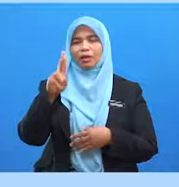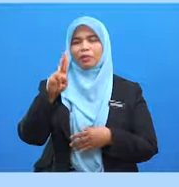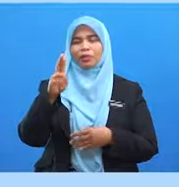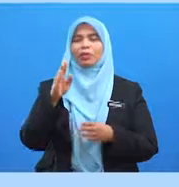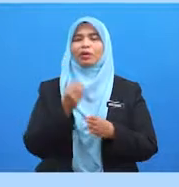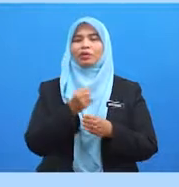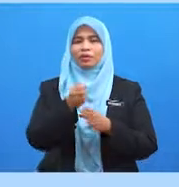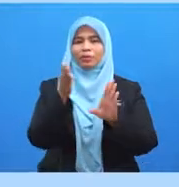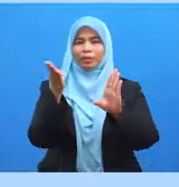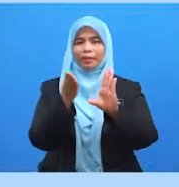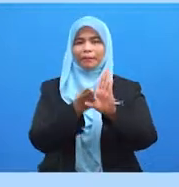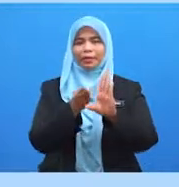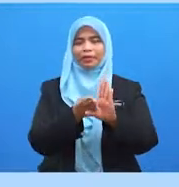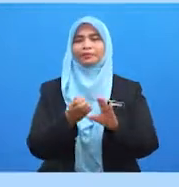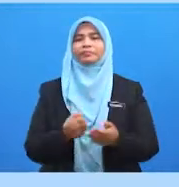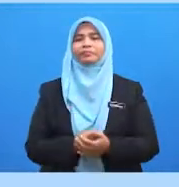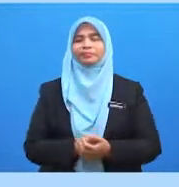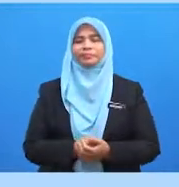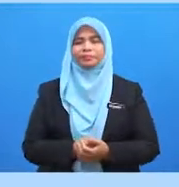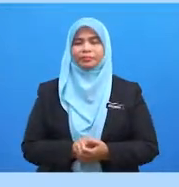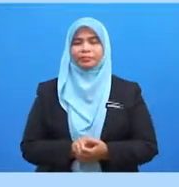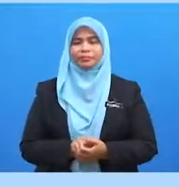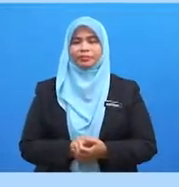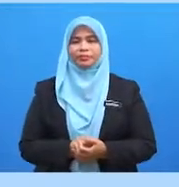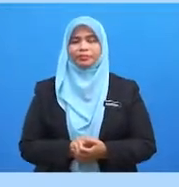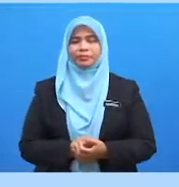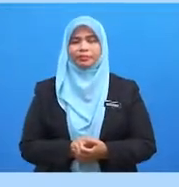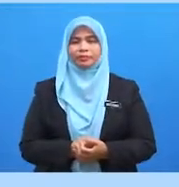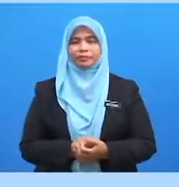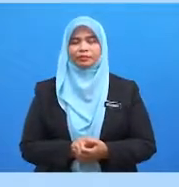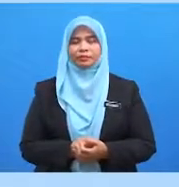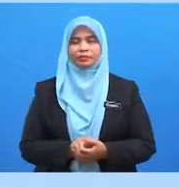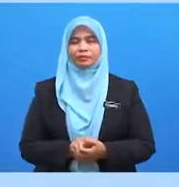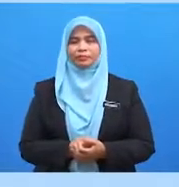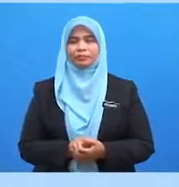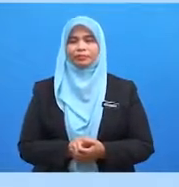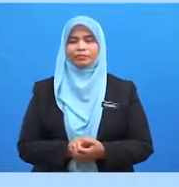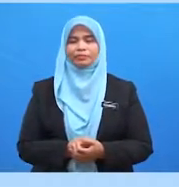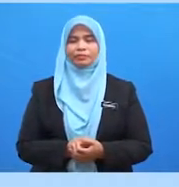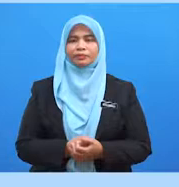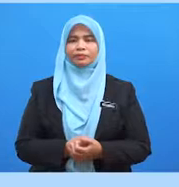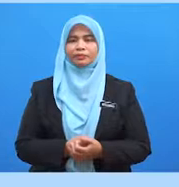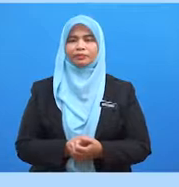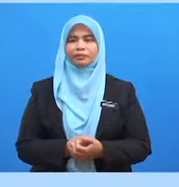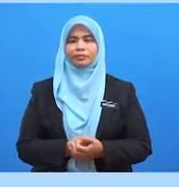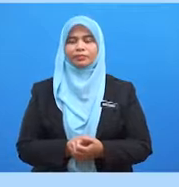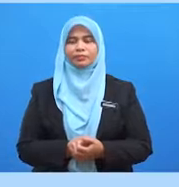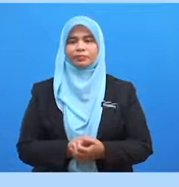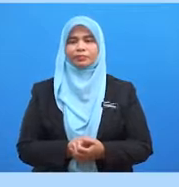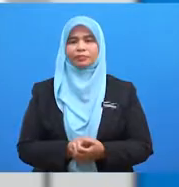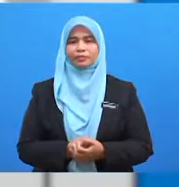bank atau pihak berkepentingan membuat pelaburan dalam perniagaan.